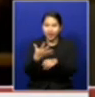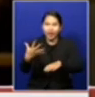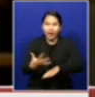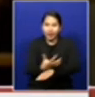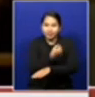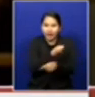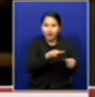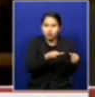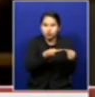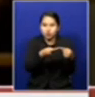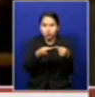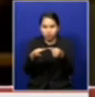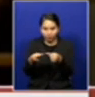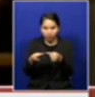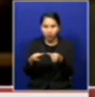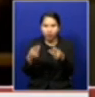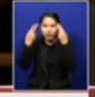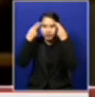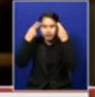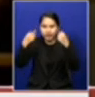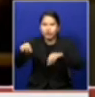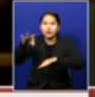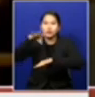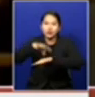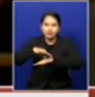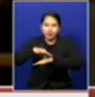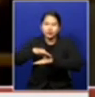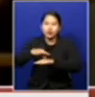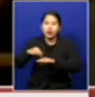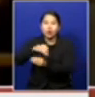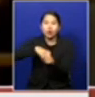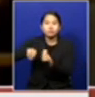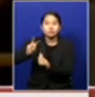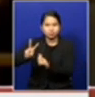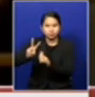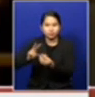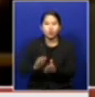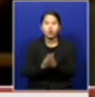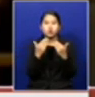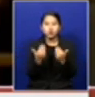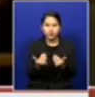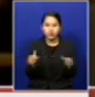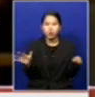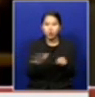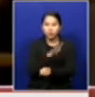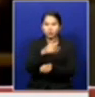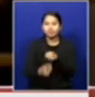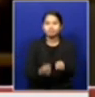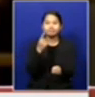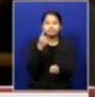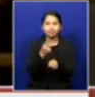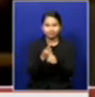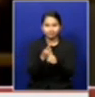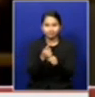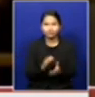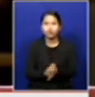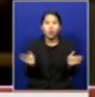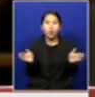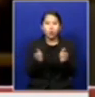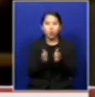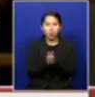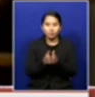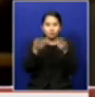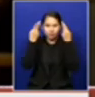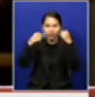อีกสมัยหนึ่งตอนนี้ครบ1ปีแล้วรวมแล้วท่านประยุทธ์จันทร์โอชาบริหารประเทศ6